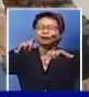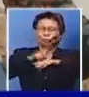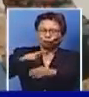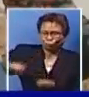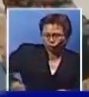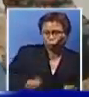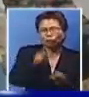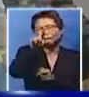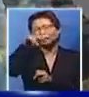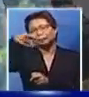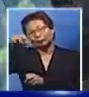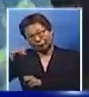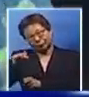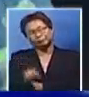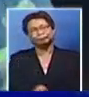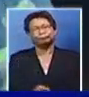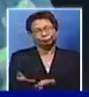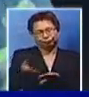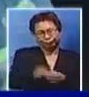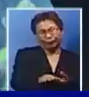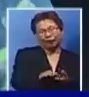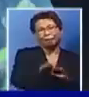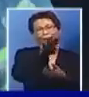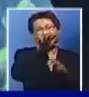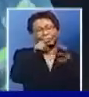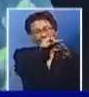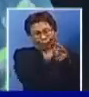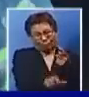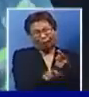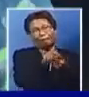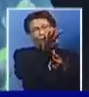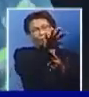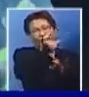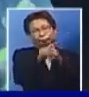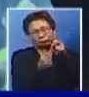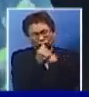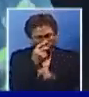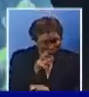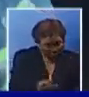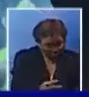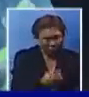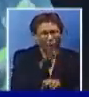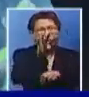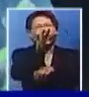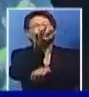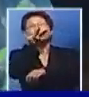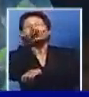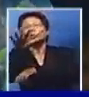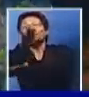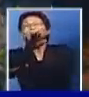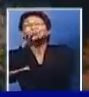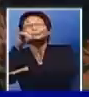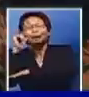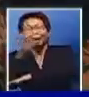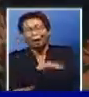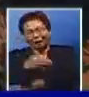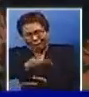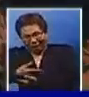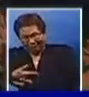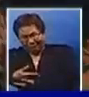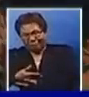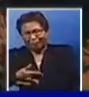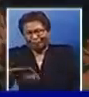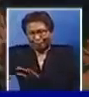Lipis. Mayat Art Radhavandran, 46 tahun, ditemui pada pukul 4.25 petang semalam diikuti mayat